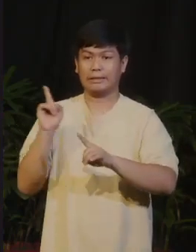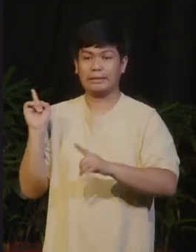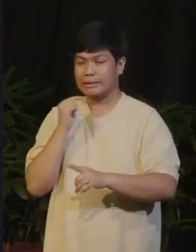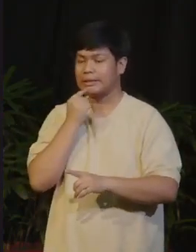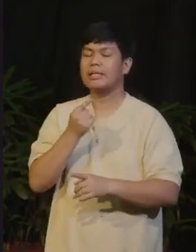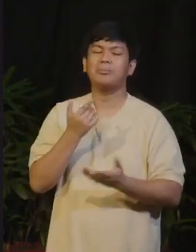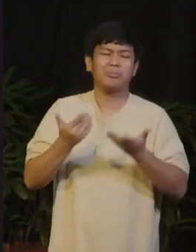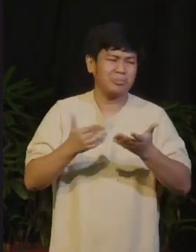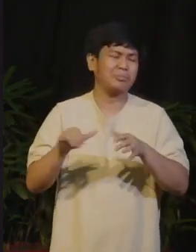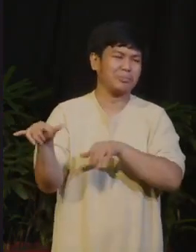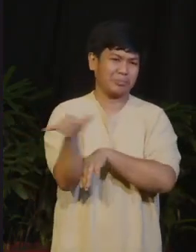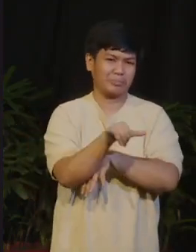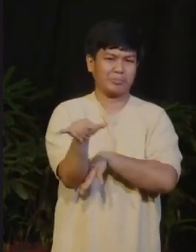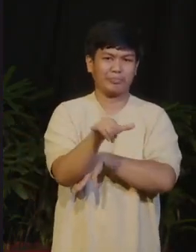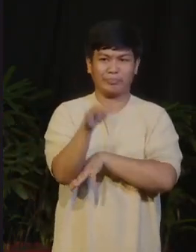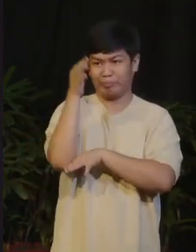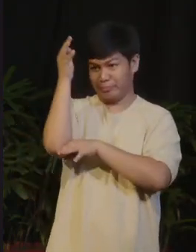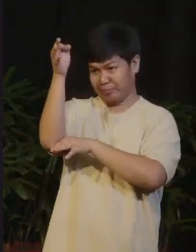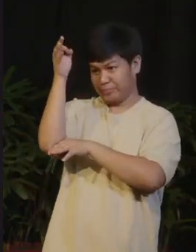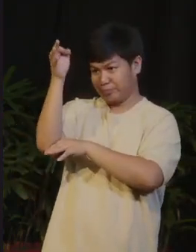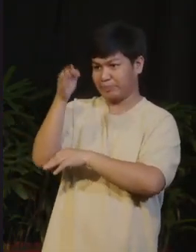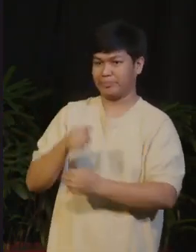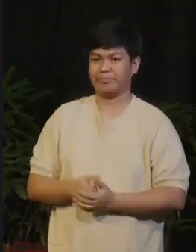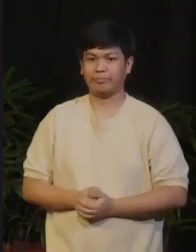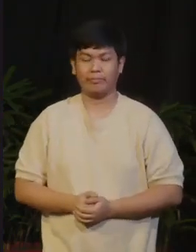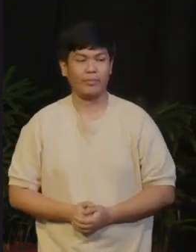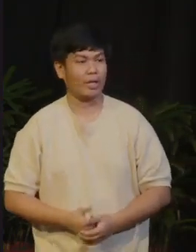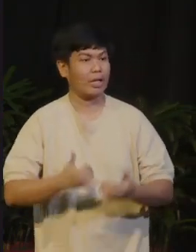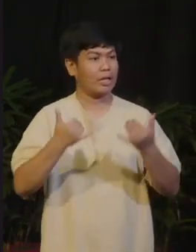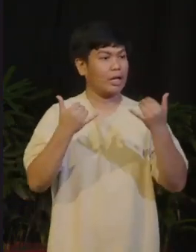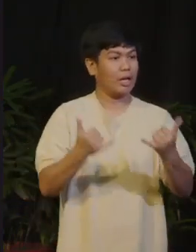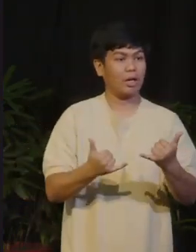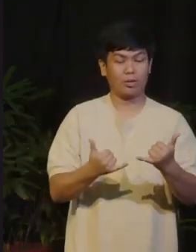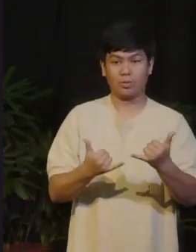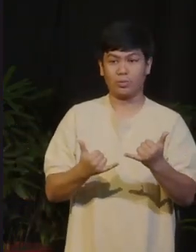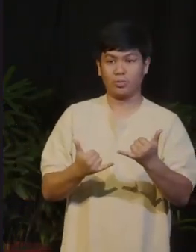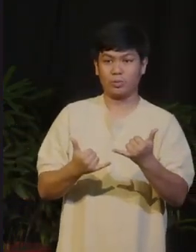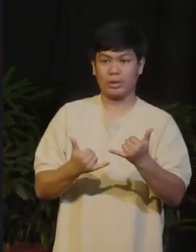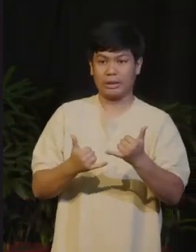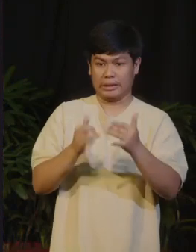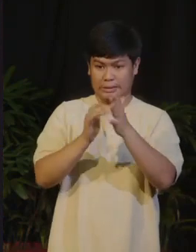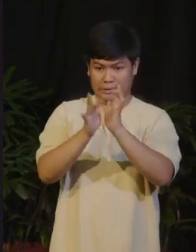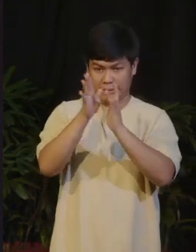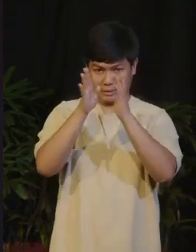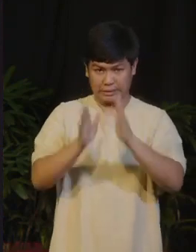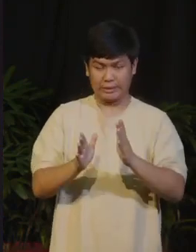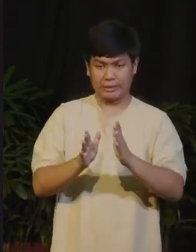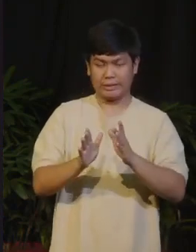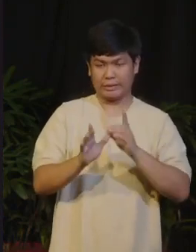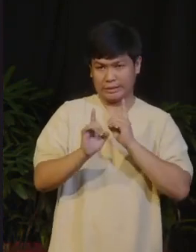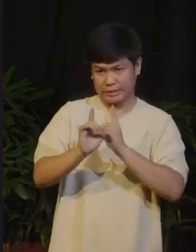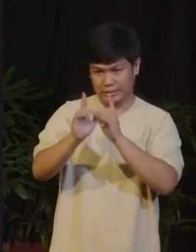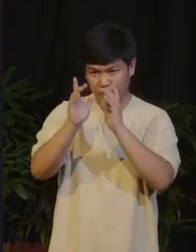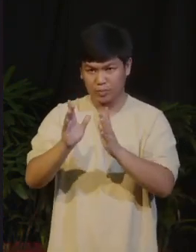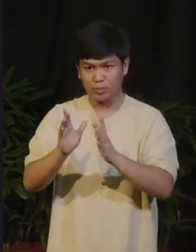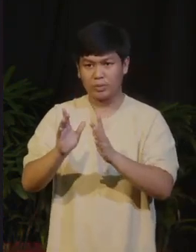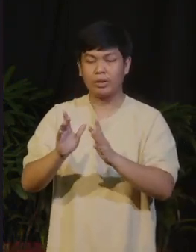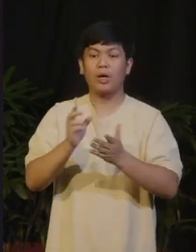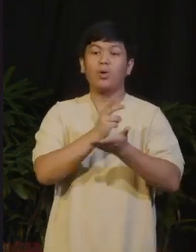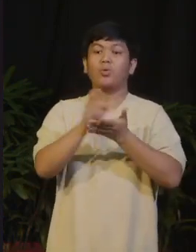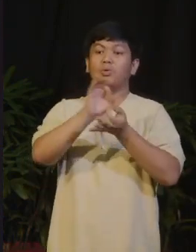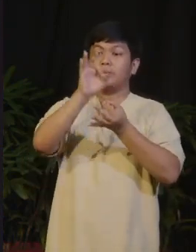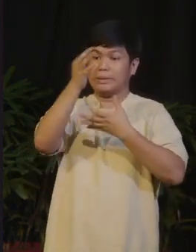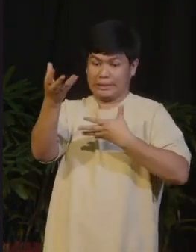Kristo Jesus ay may tunay na pag-ibig na binuhos na sa kanilang mga puso ng